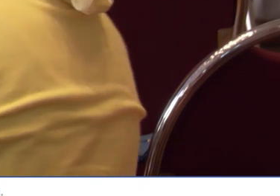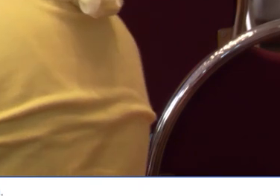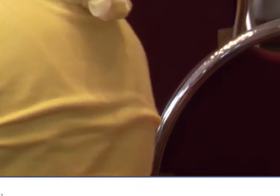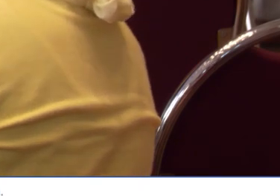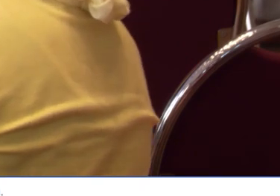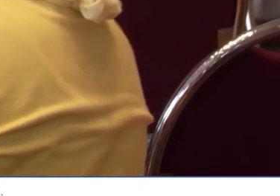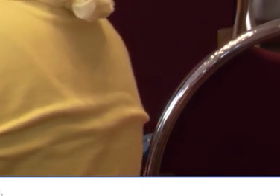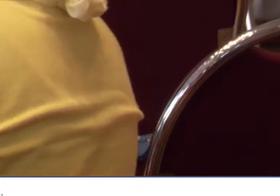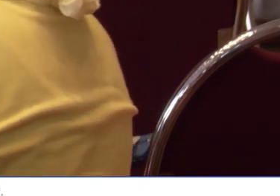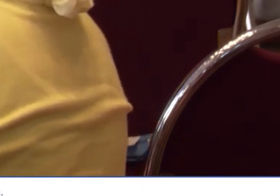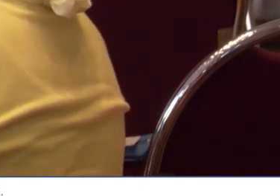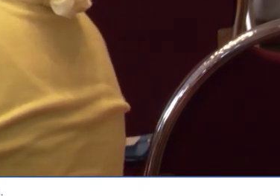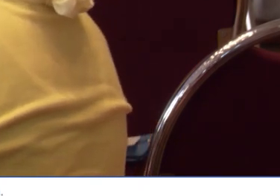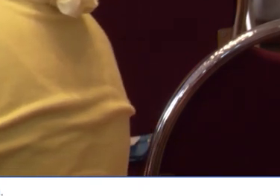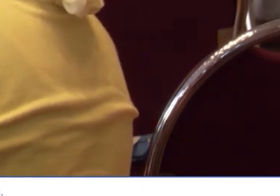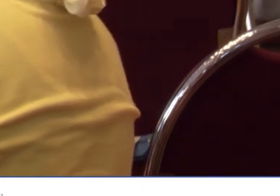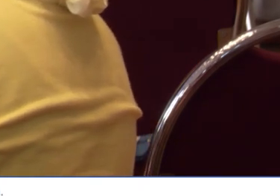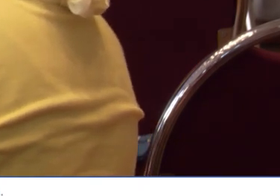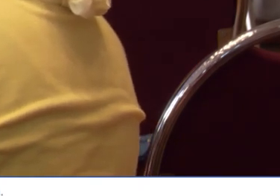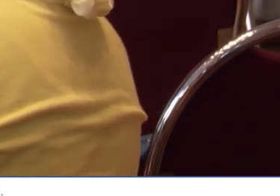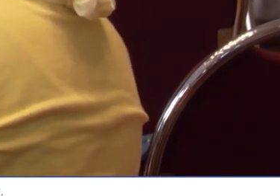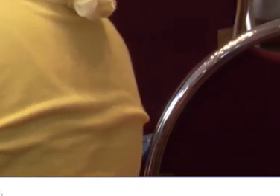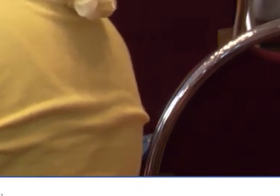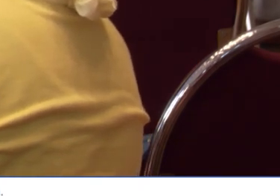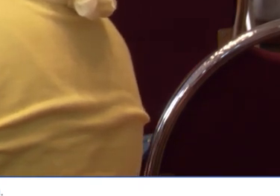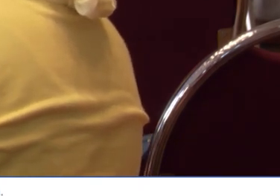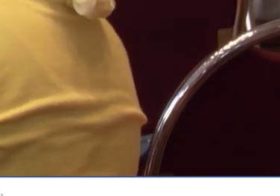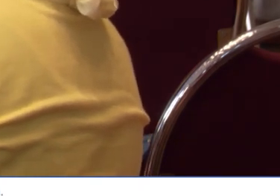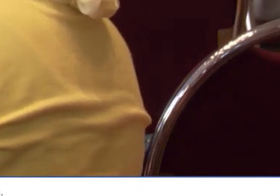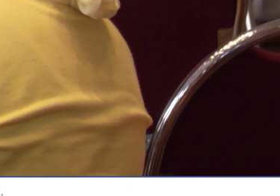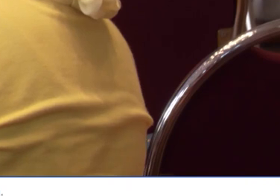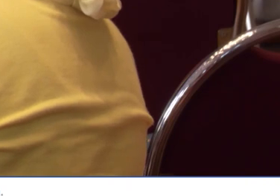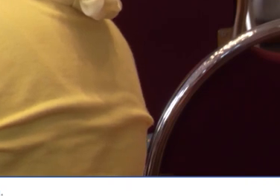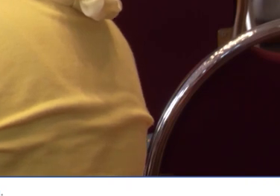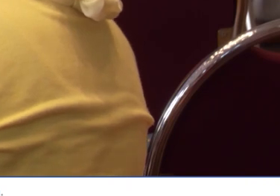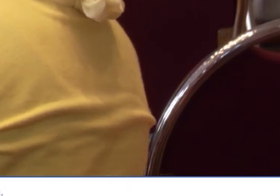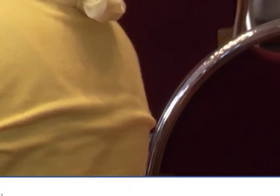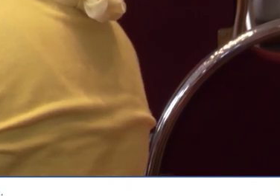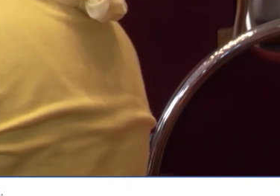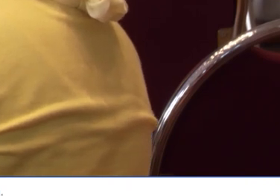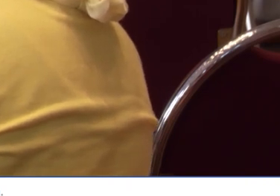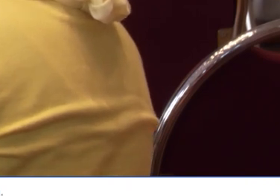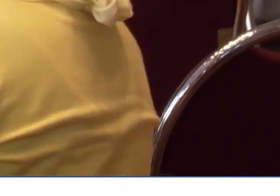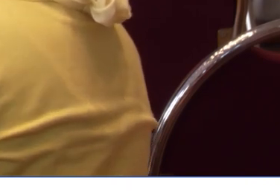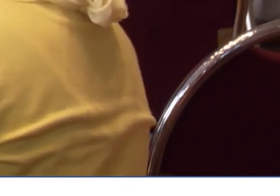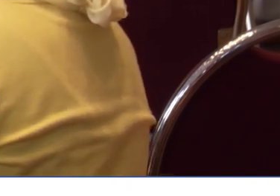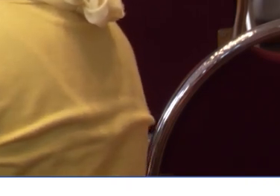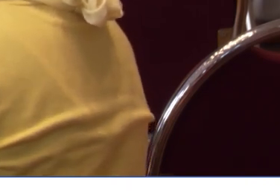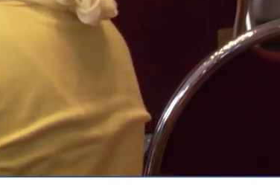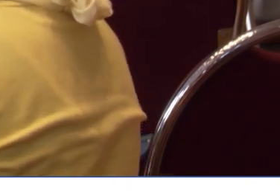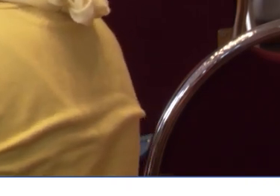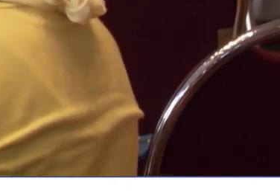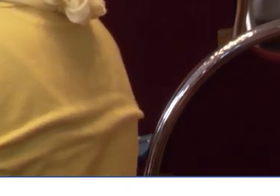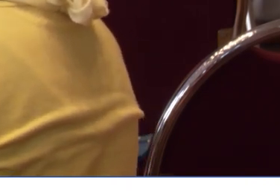ich glaube es waren sieben auf drei weil das junge Mädel dann eben über 16 war und man eben meinte die kann jetzt im